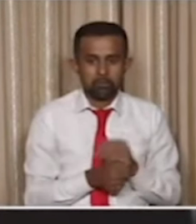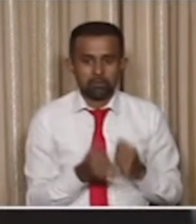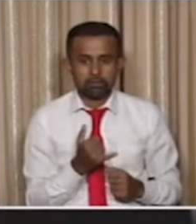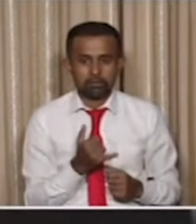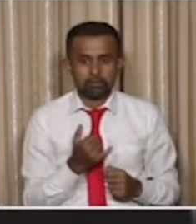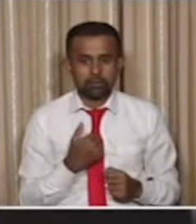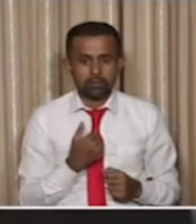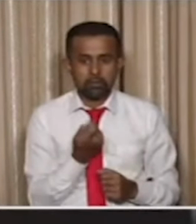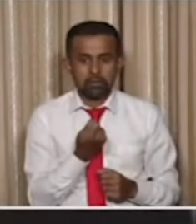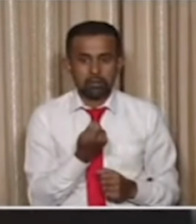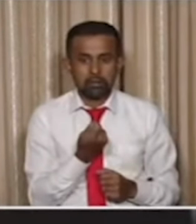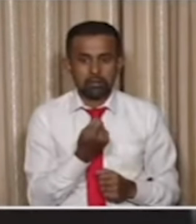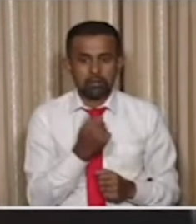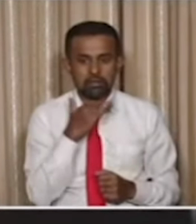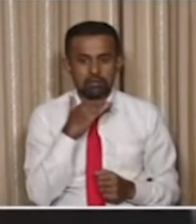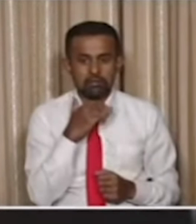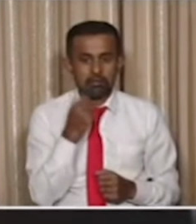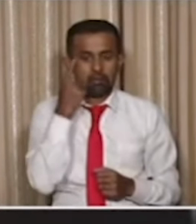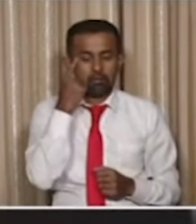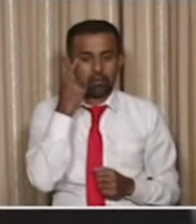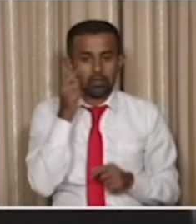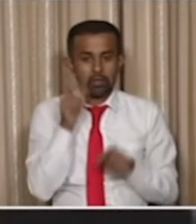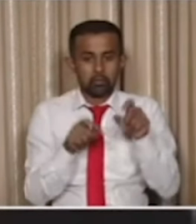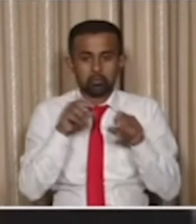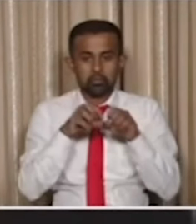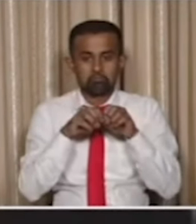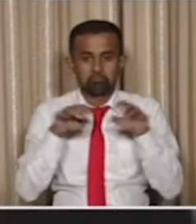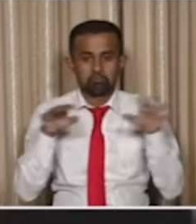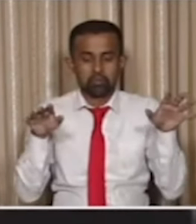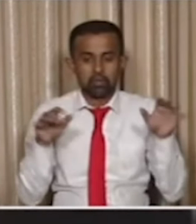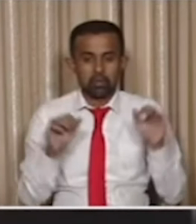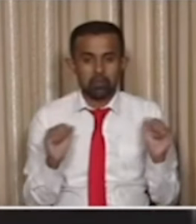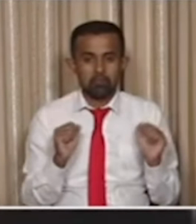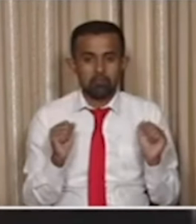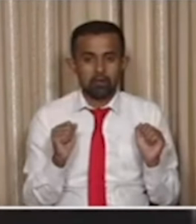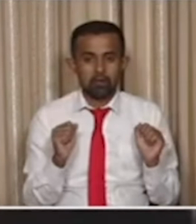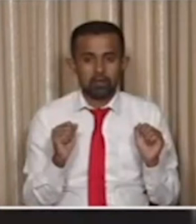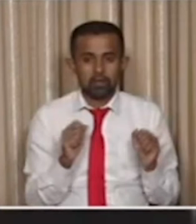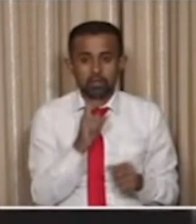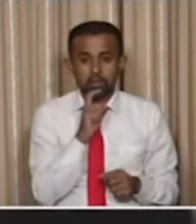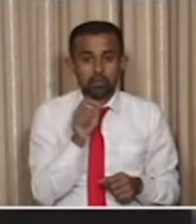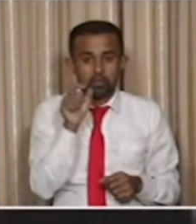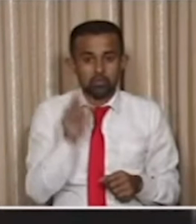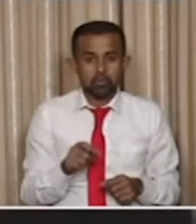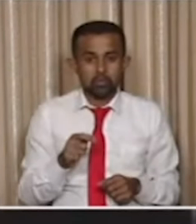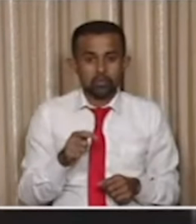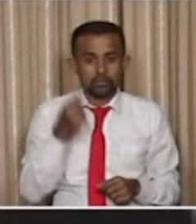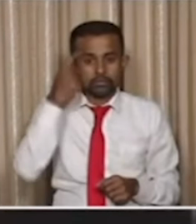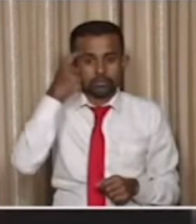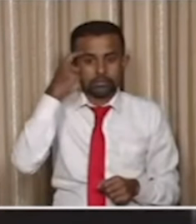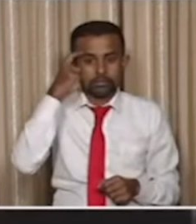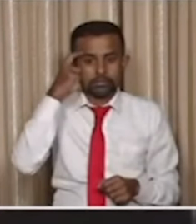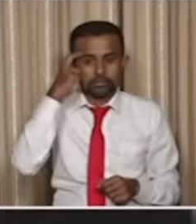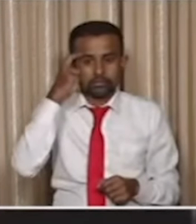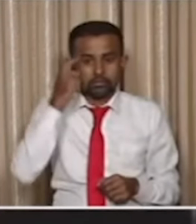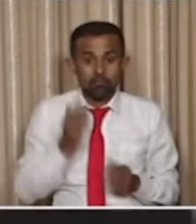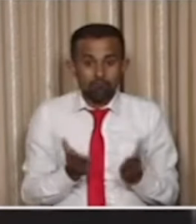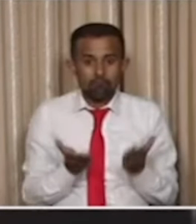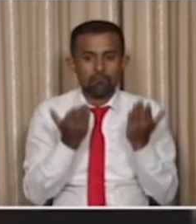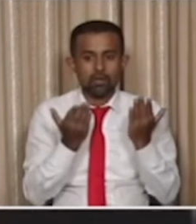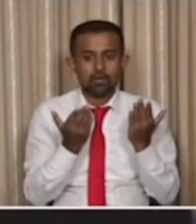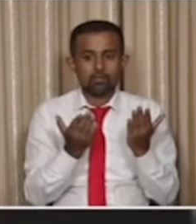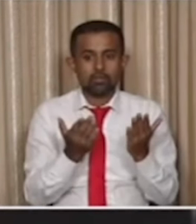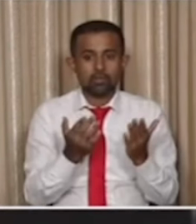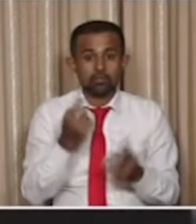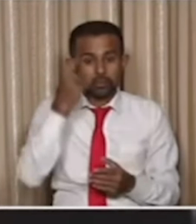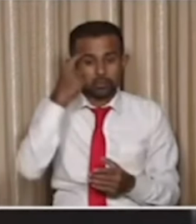මම මුදලට යට වුණාය වැනි හැඟීමක් මිනිස්සු අතර ඇති වෙවි කියන බිය විනිශ්චකාරවරයාගේ හිතේ තුල ජනිත කිරීම තමයි මේ